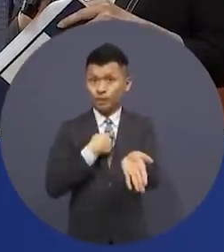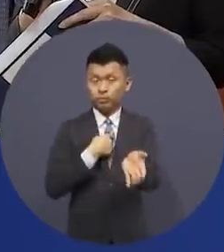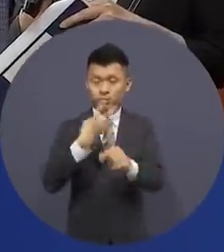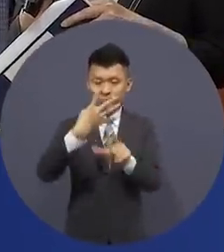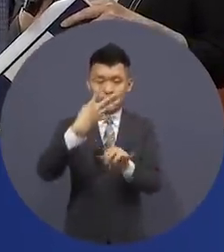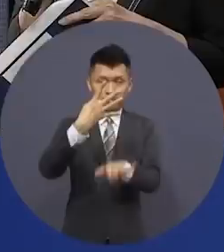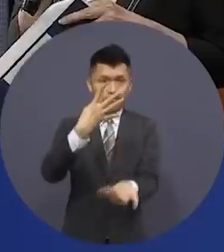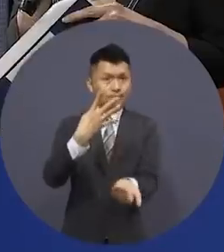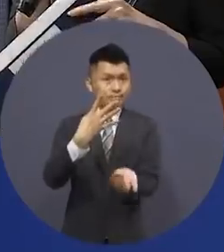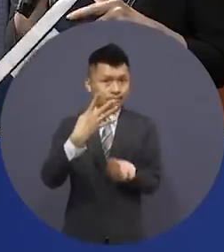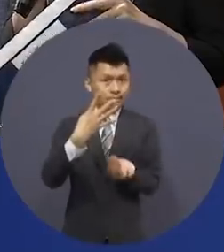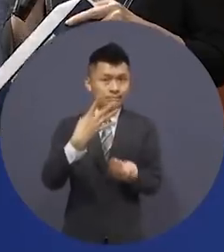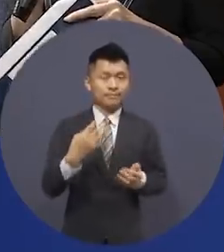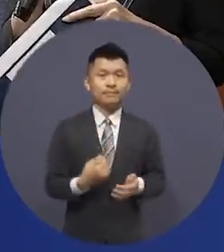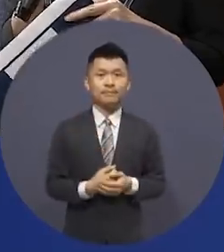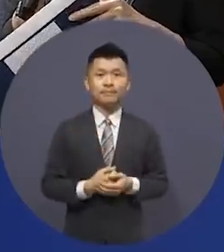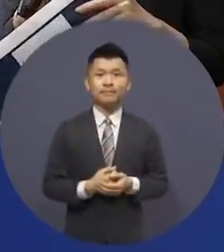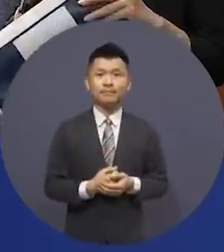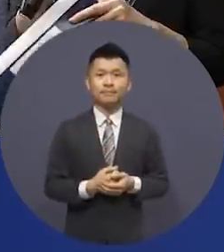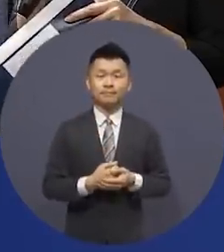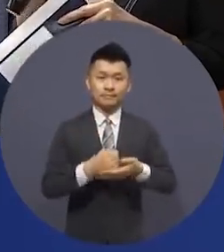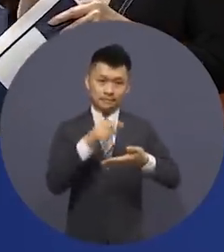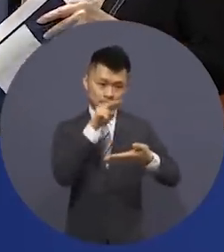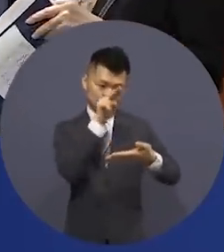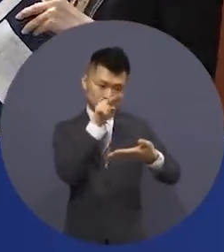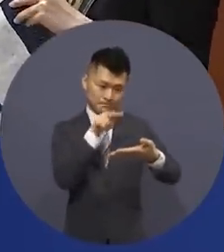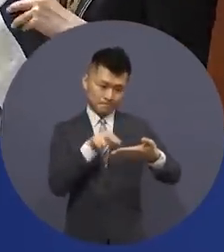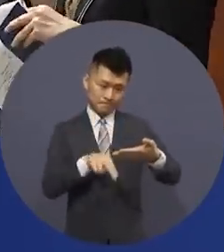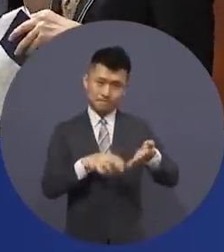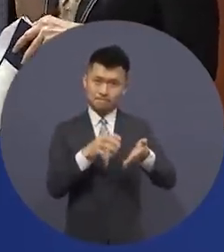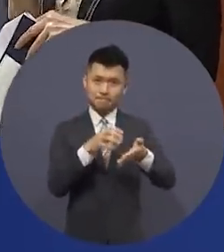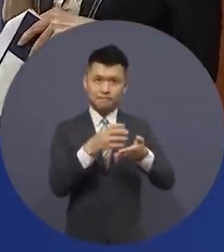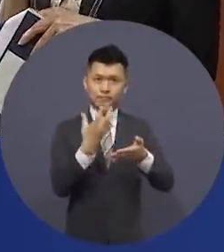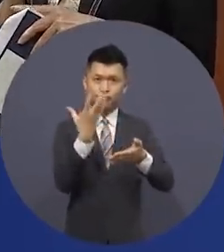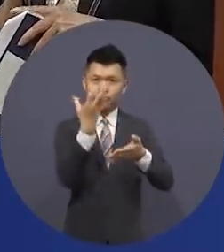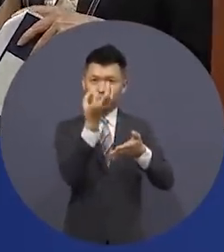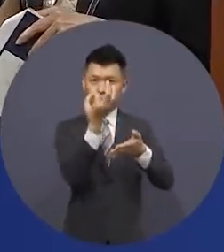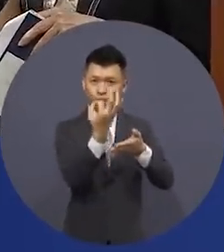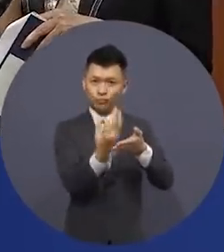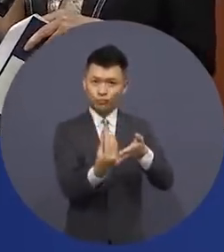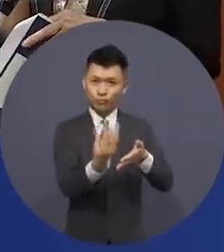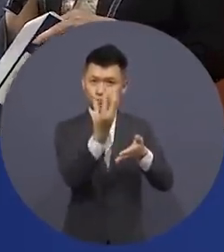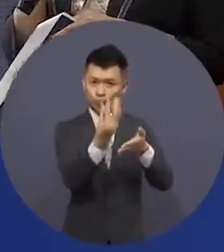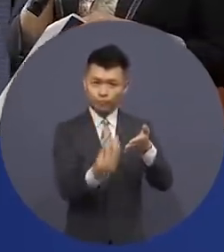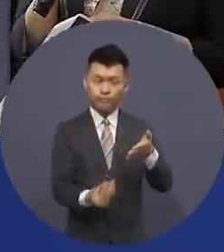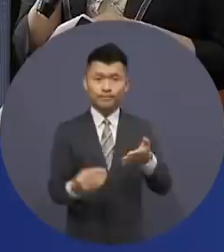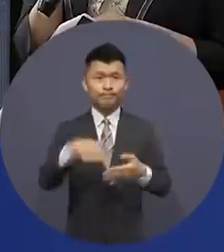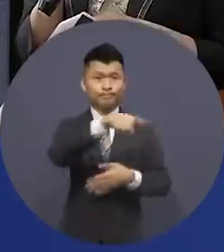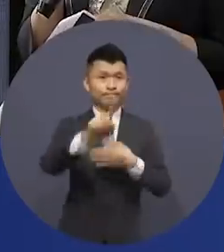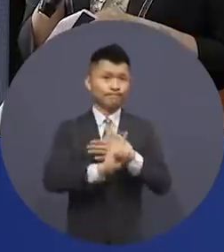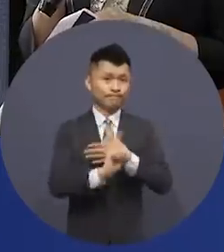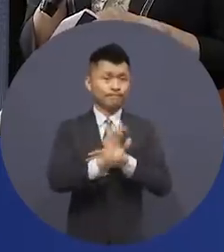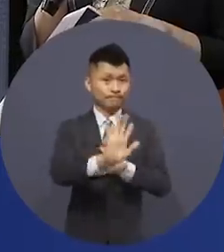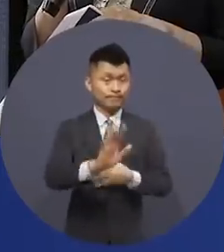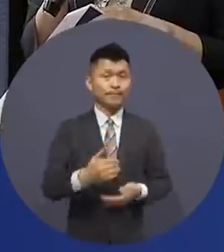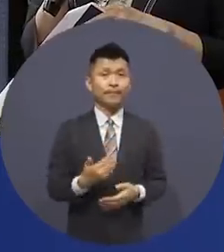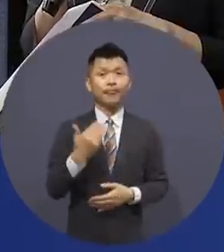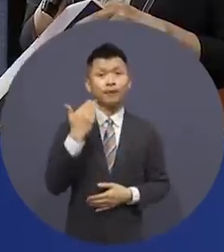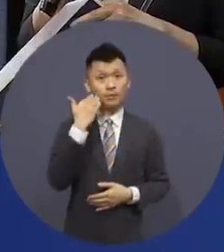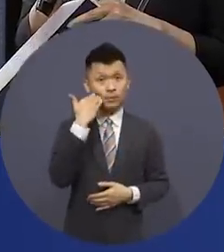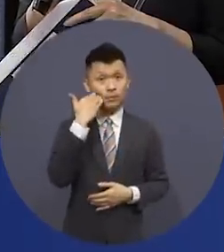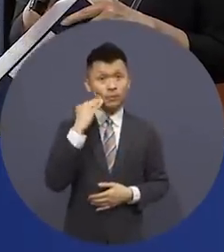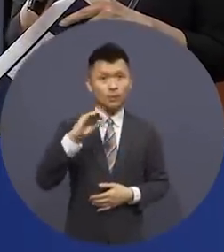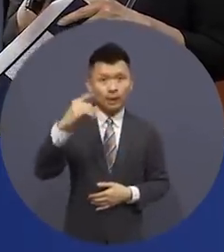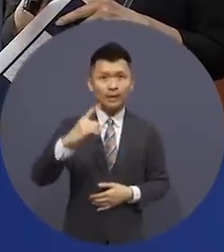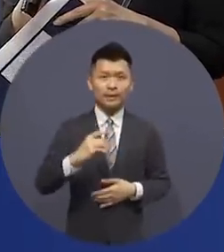以前的这个存折的状况来做证明。但是其实大家也不用紧张哈，就说如果万一真的